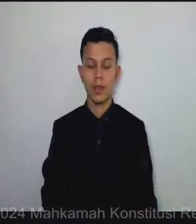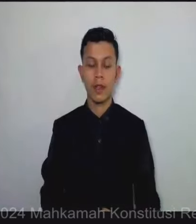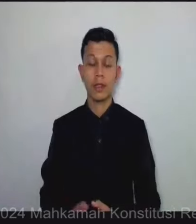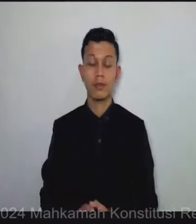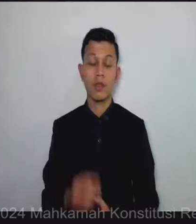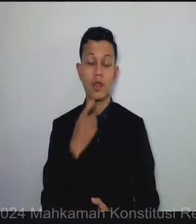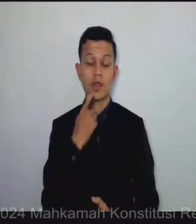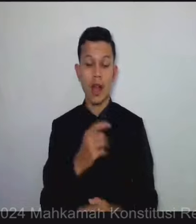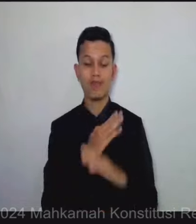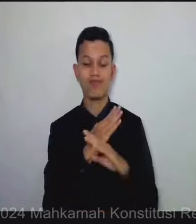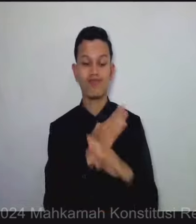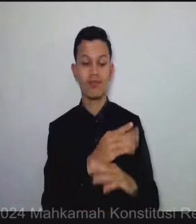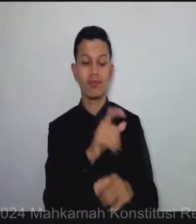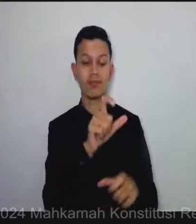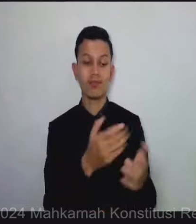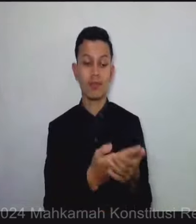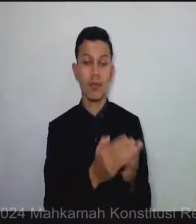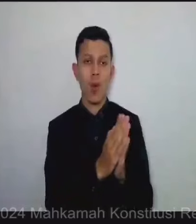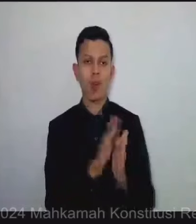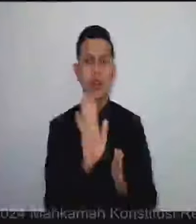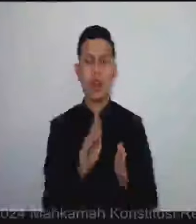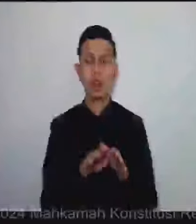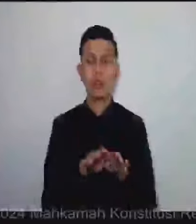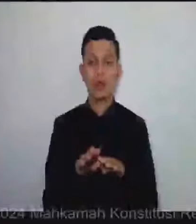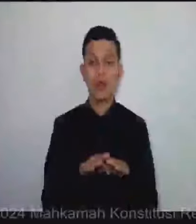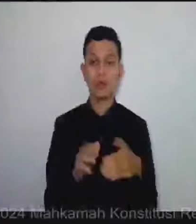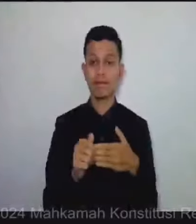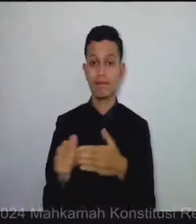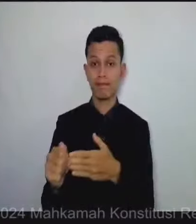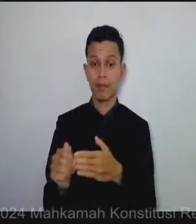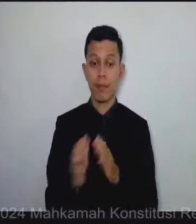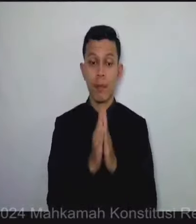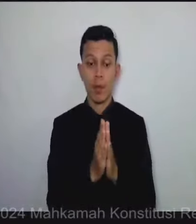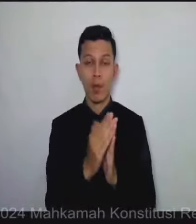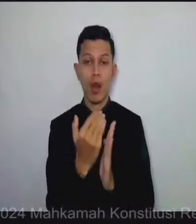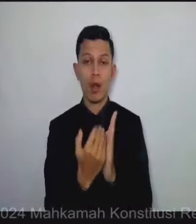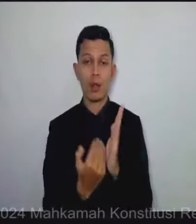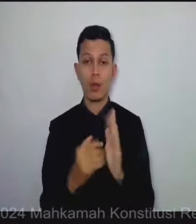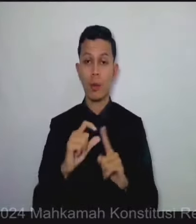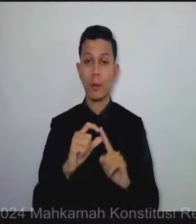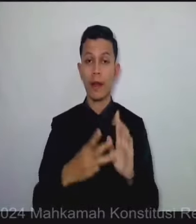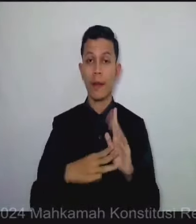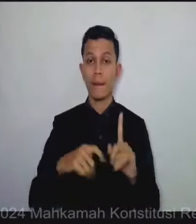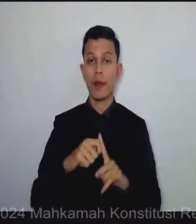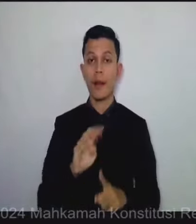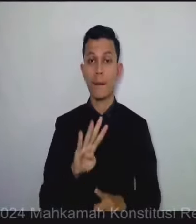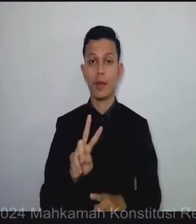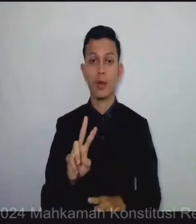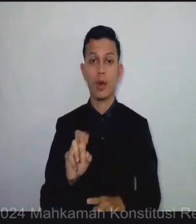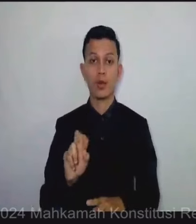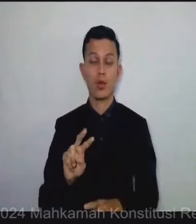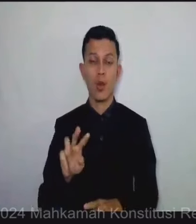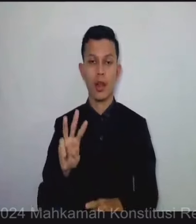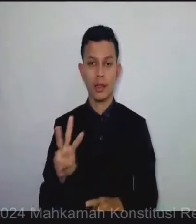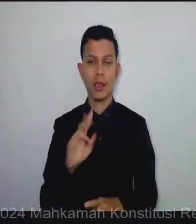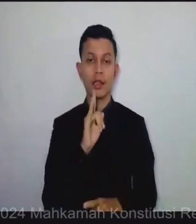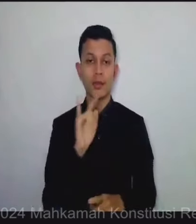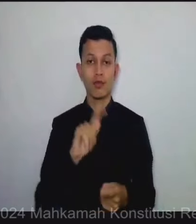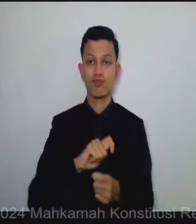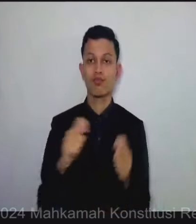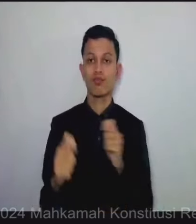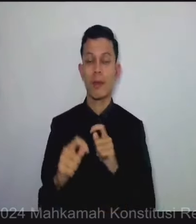permohonan tidak sesuai dengan pedoman penyusunan permohonan yang diatur dalam PMK 4 2023 Sebagaimana telah diubah dengan